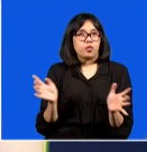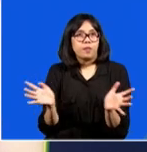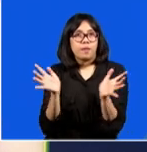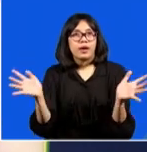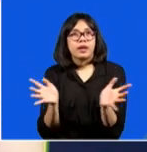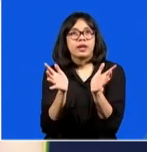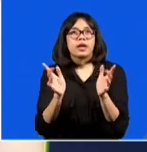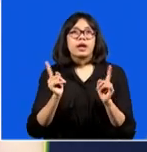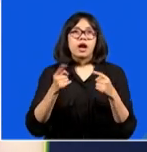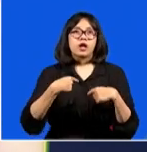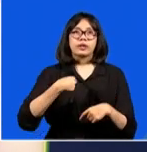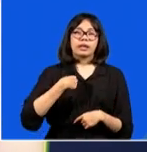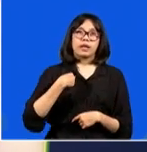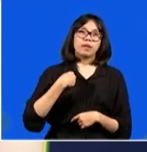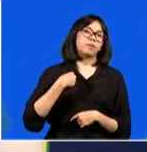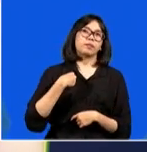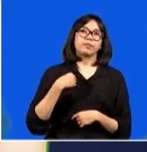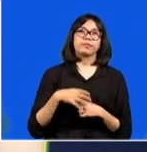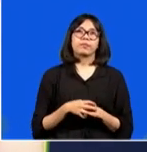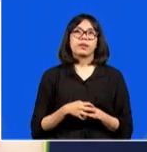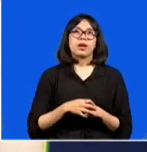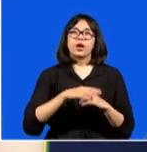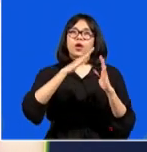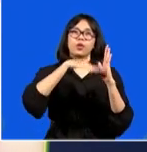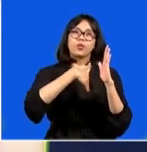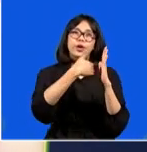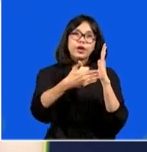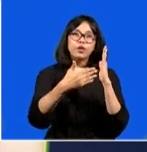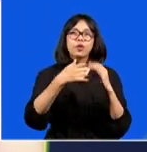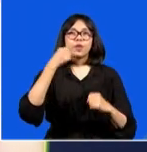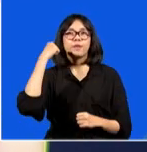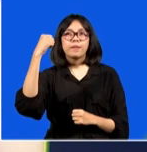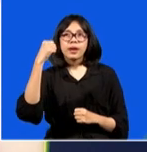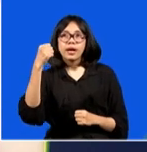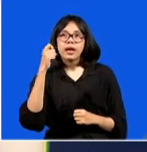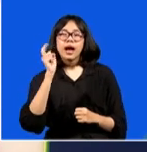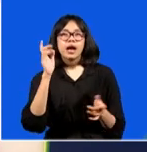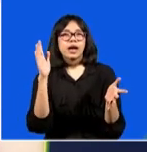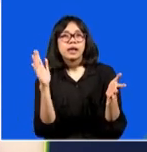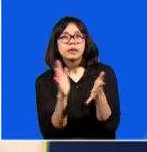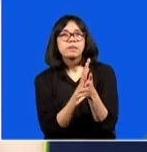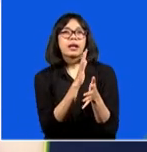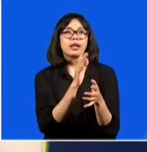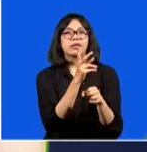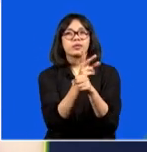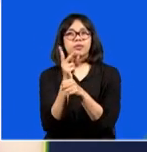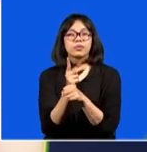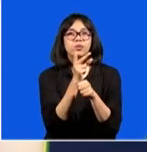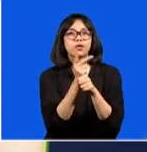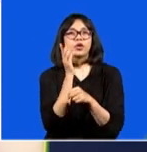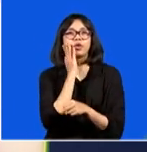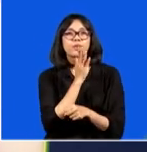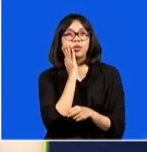menurut saya dengan kurikulum Merdeka lebih banyak ruang untuk guru-guru muda sekarang juga